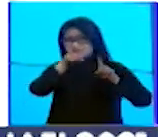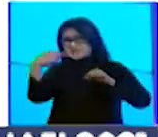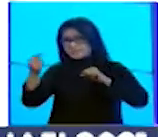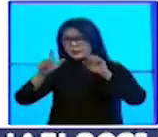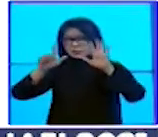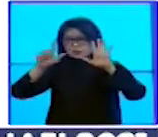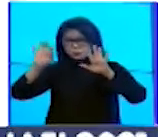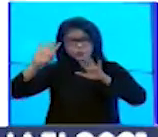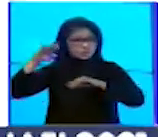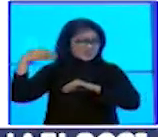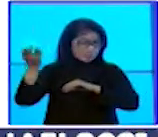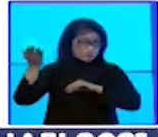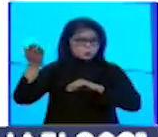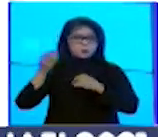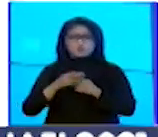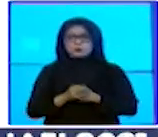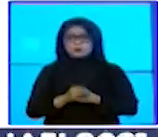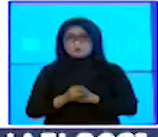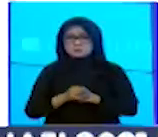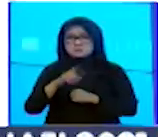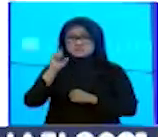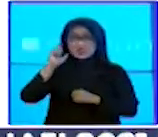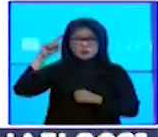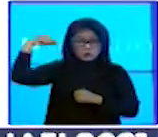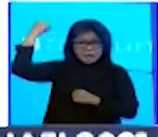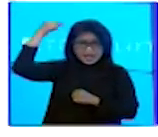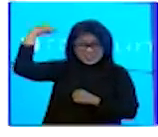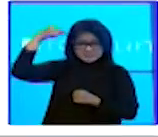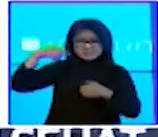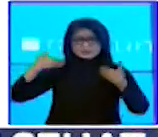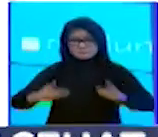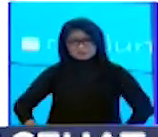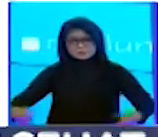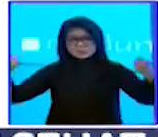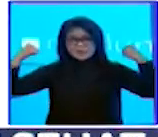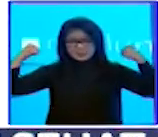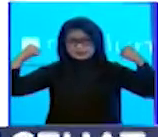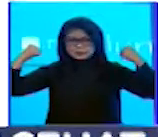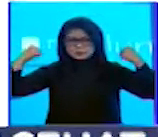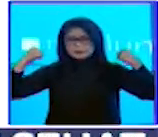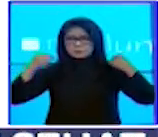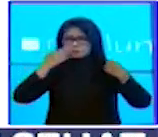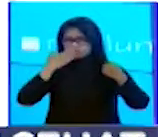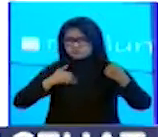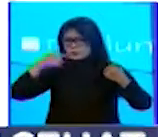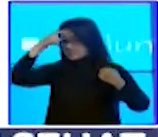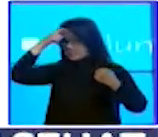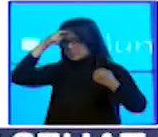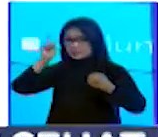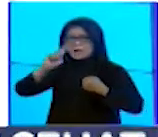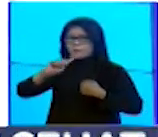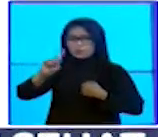tahun. Jemaah calon haji harus dalam kondisi sehat dan tidak boleh memiliki riwayat di rumah sakit dalam 6